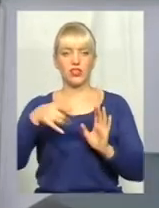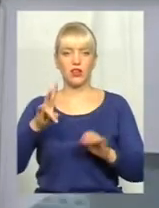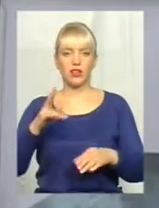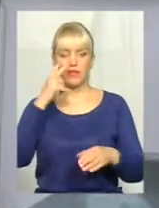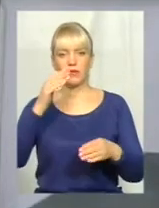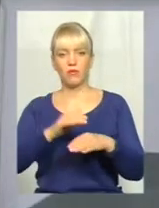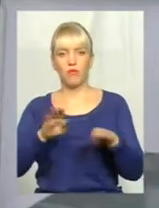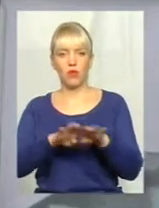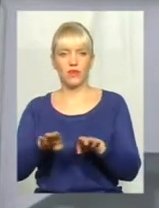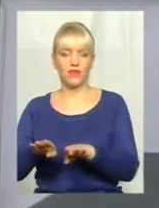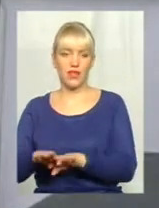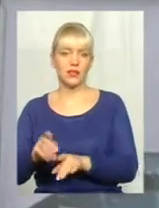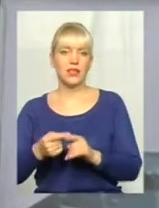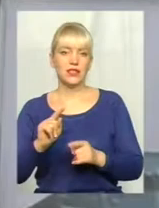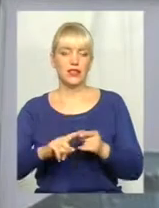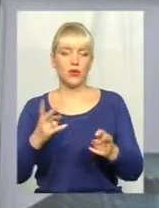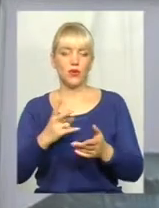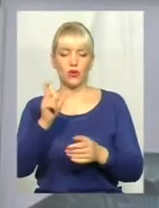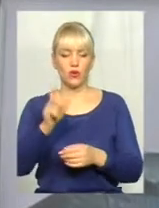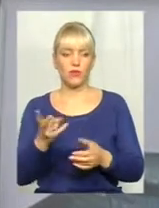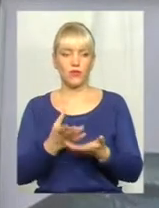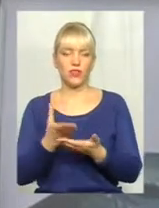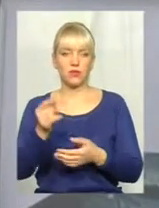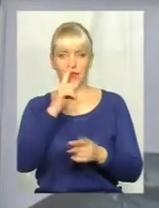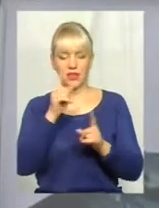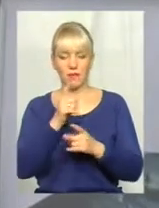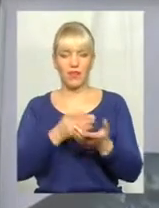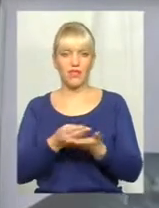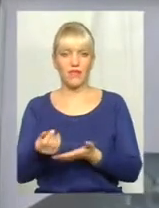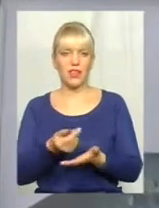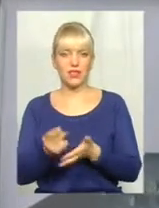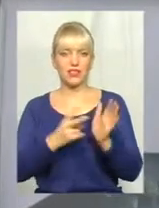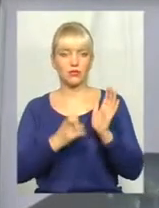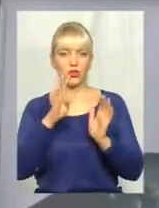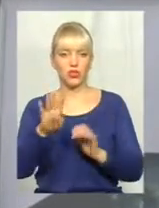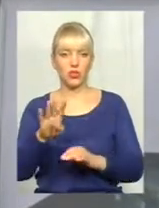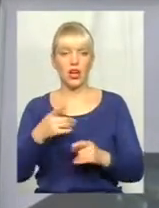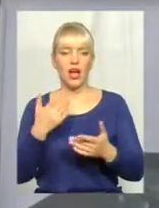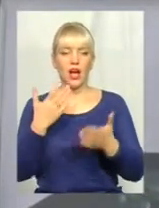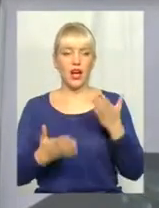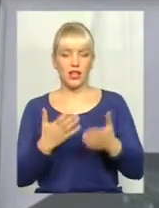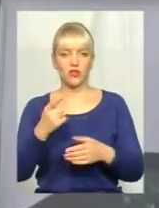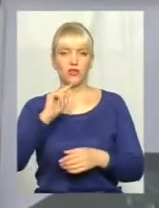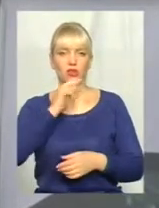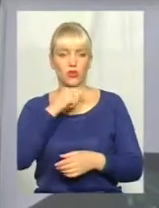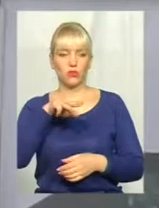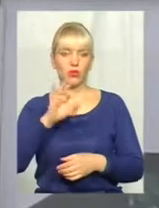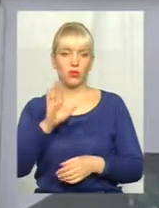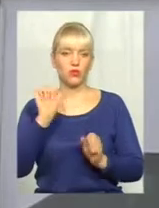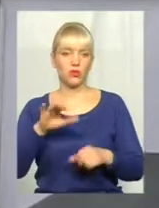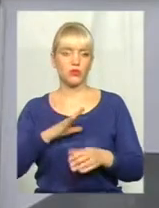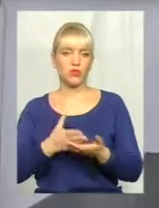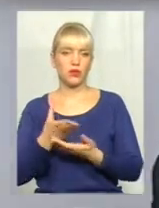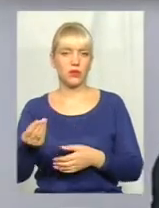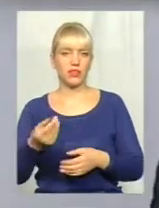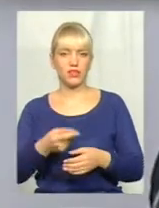порівняйте, він за нього повинен платити мінімальний внесок 704. А якщо він економить, то він може заплатити